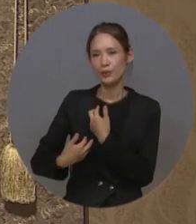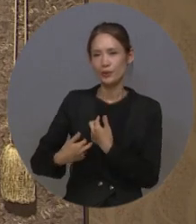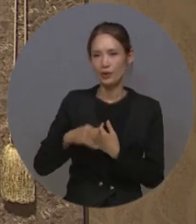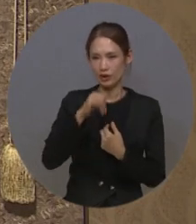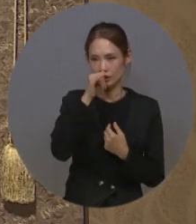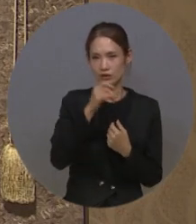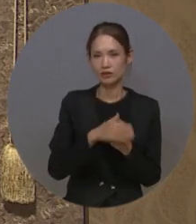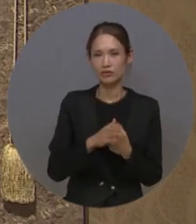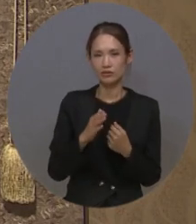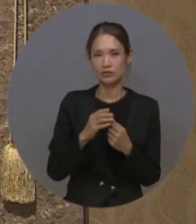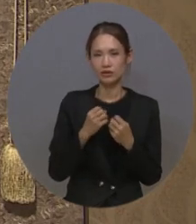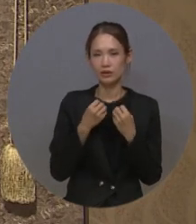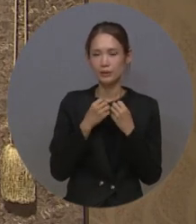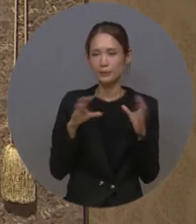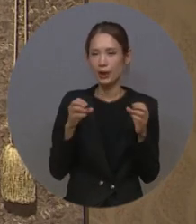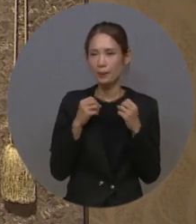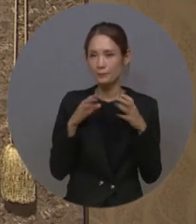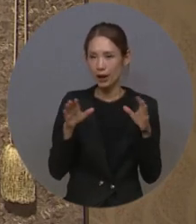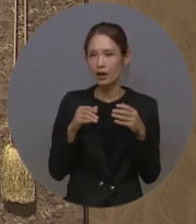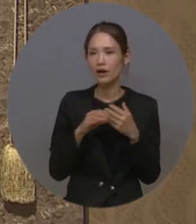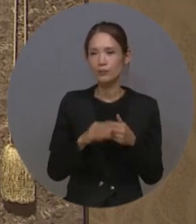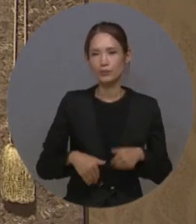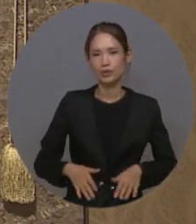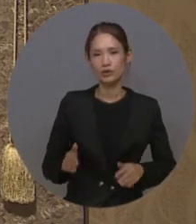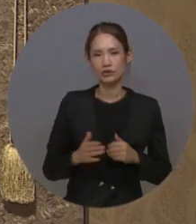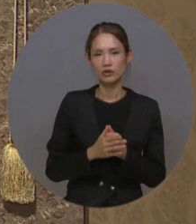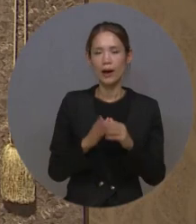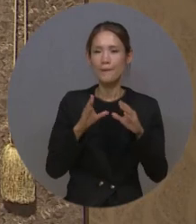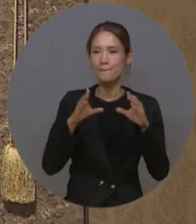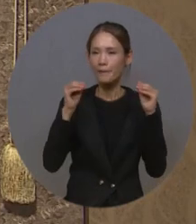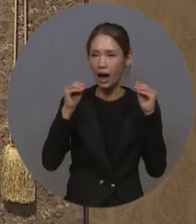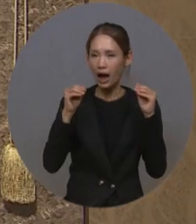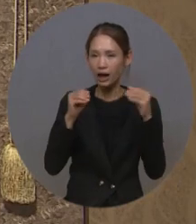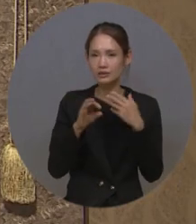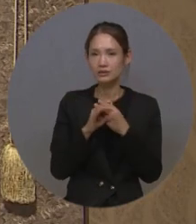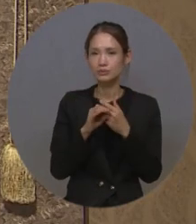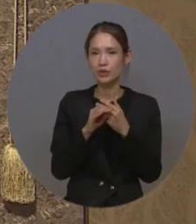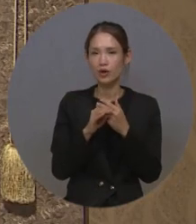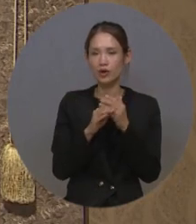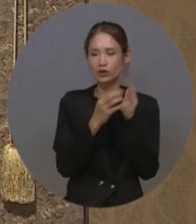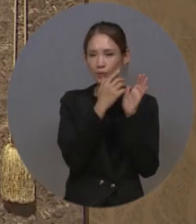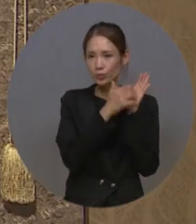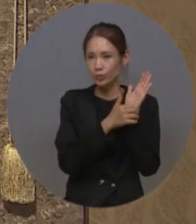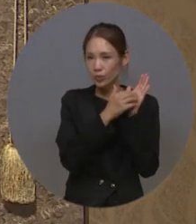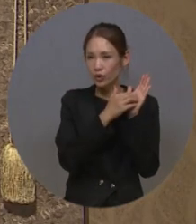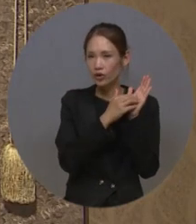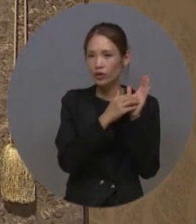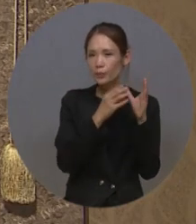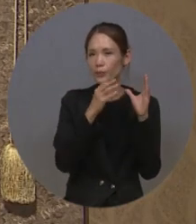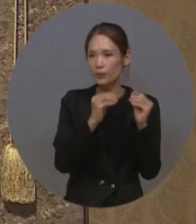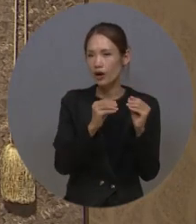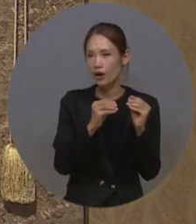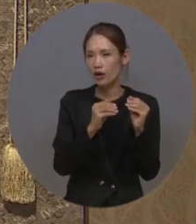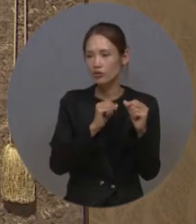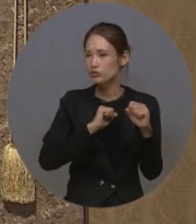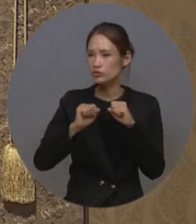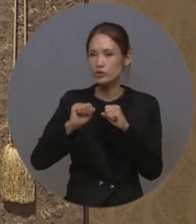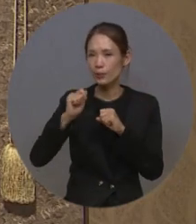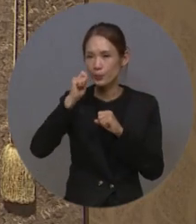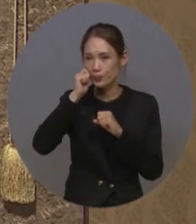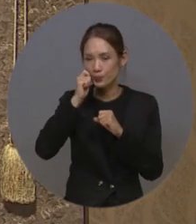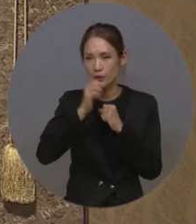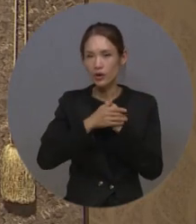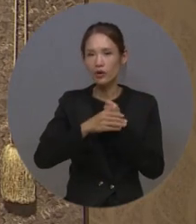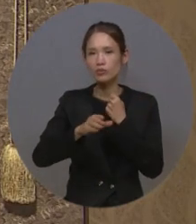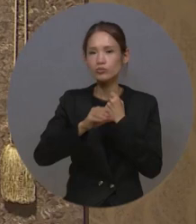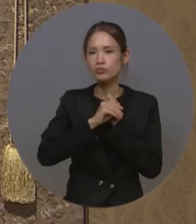그래서 배출을 시켜줘야 되는데 마르면 섬모가 못 움직여요. 그래서 흡수를